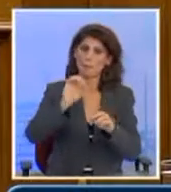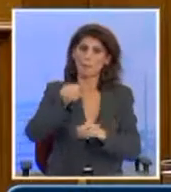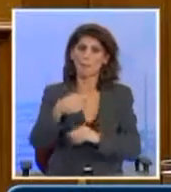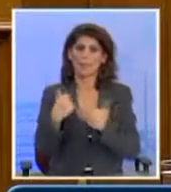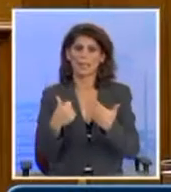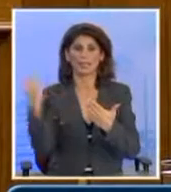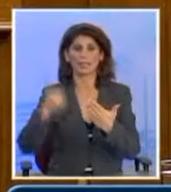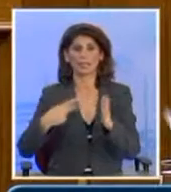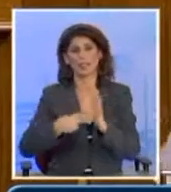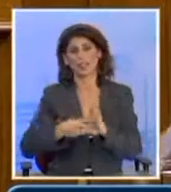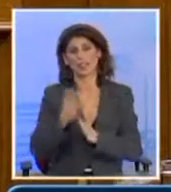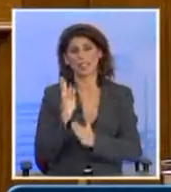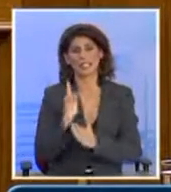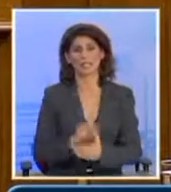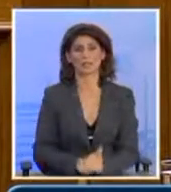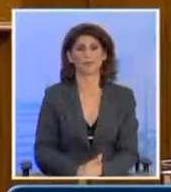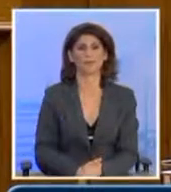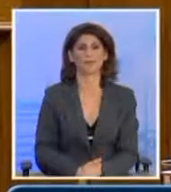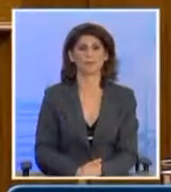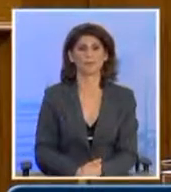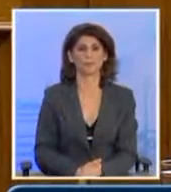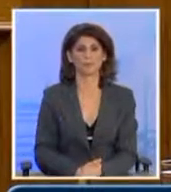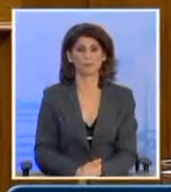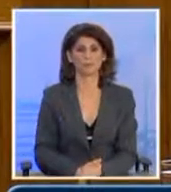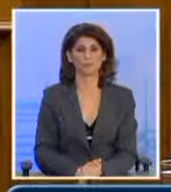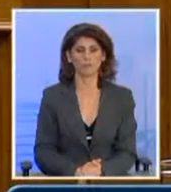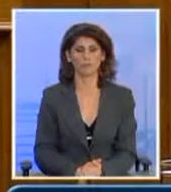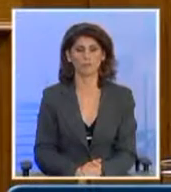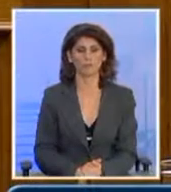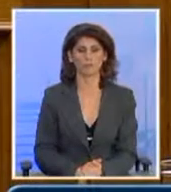το 2014. Και